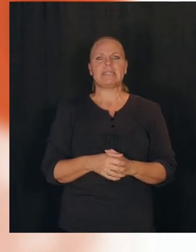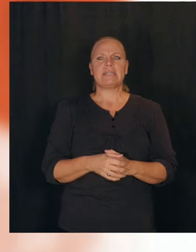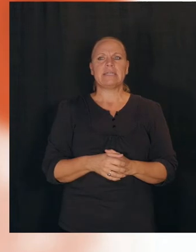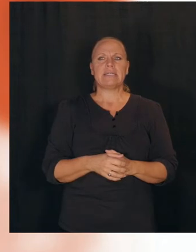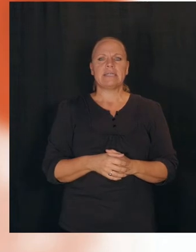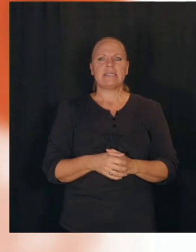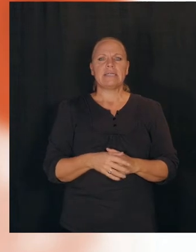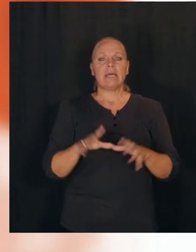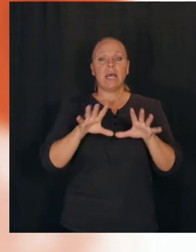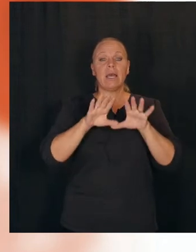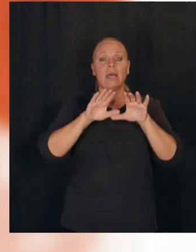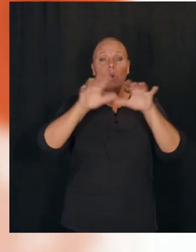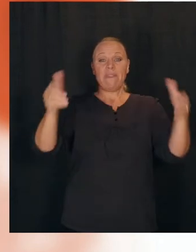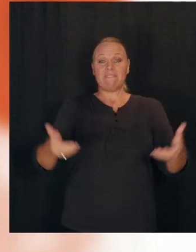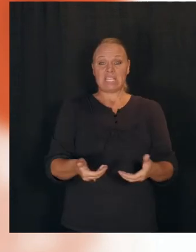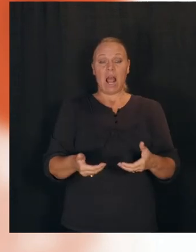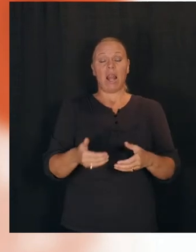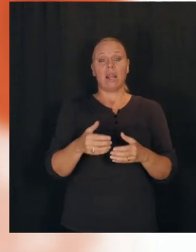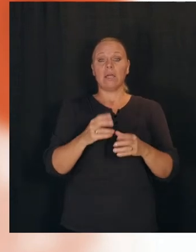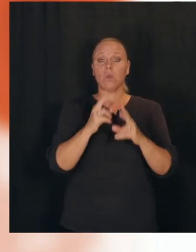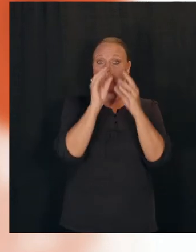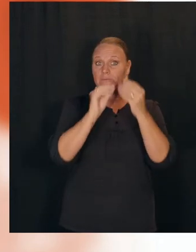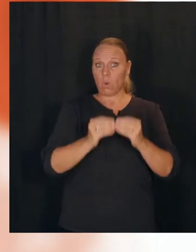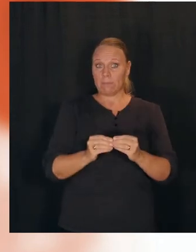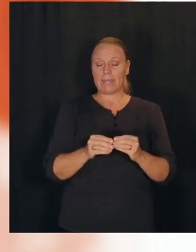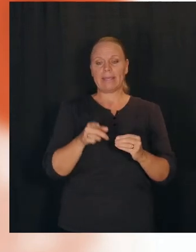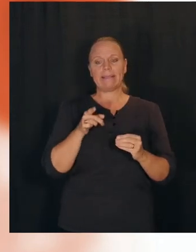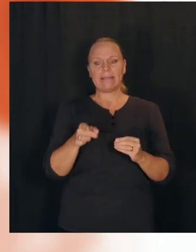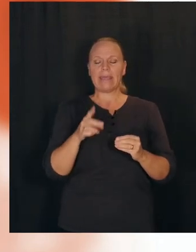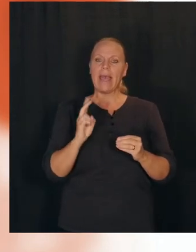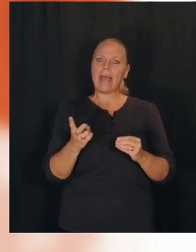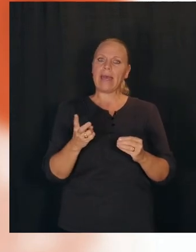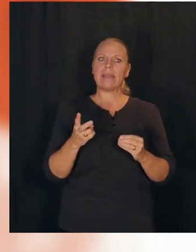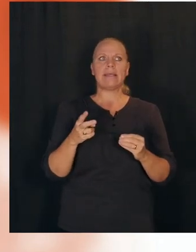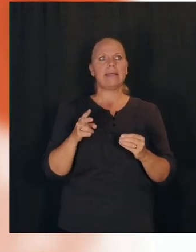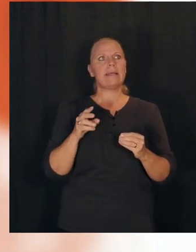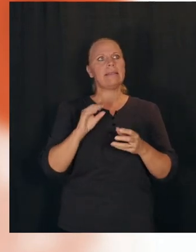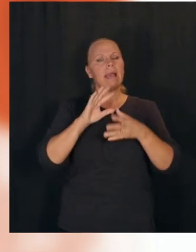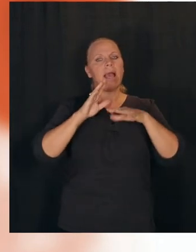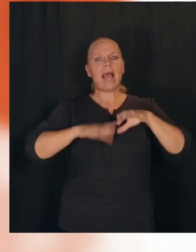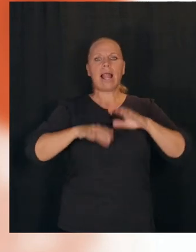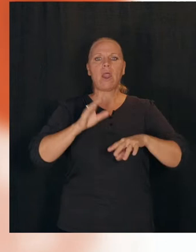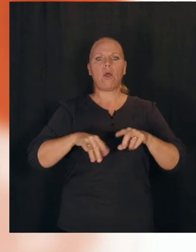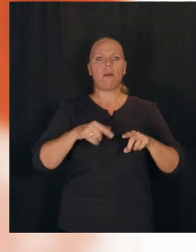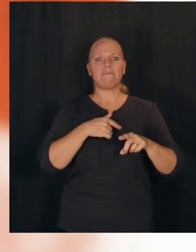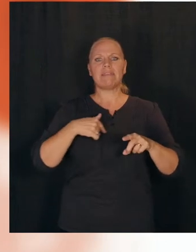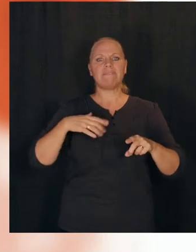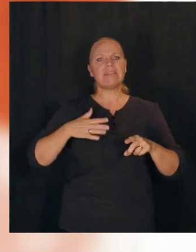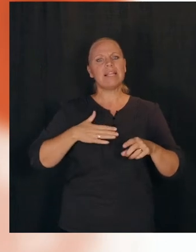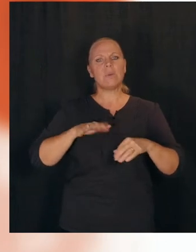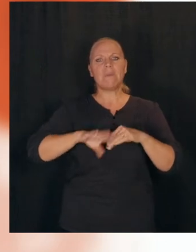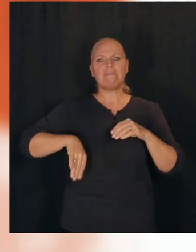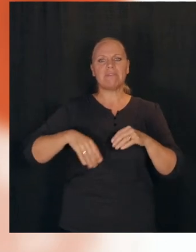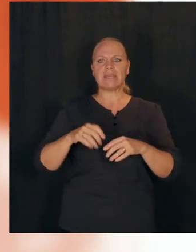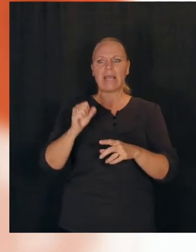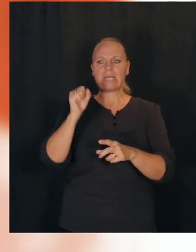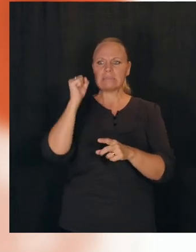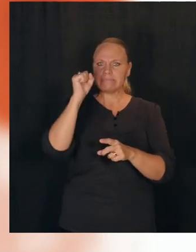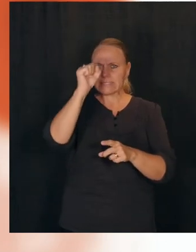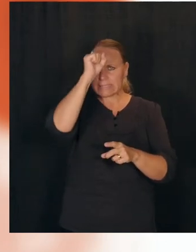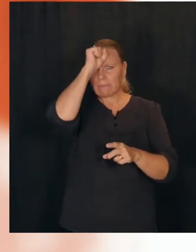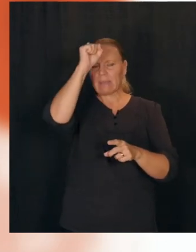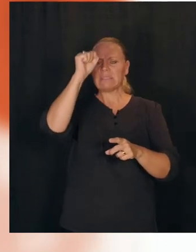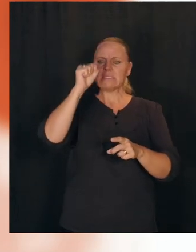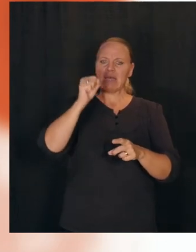Universell utformning innebär ju en rörelse bort från utpekande och stigmatisering av så kallade särskilda